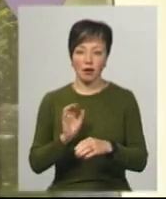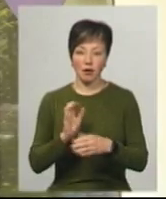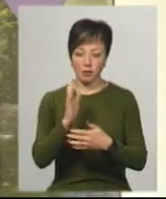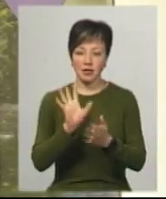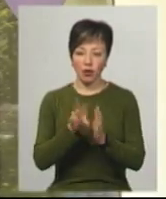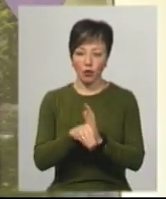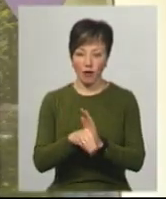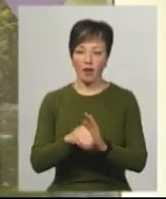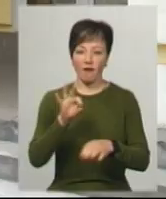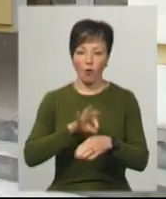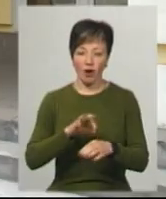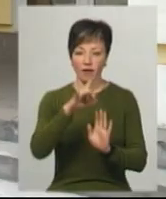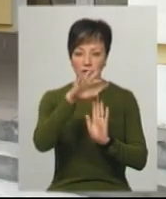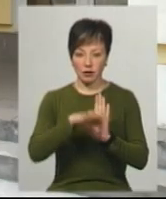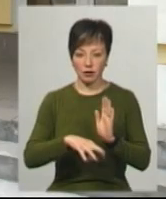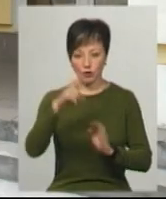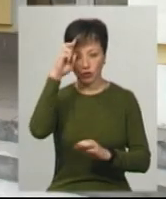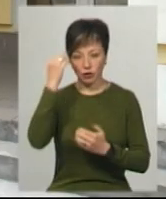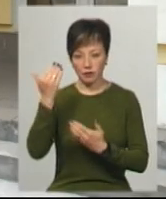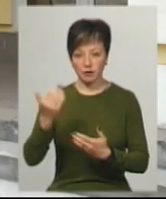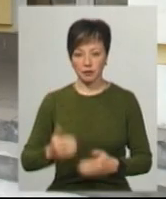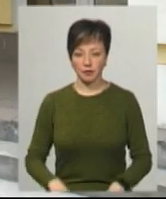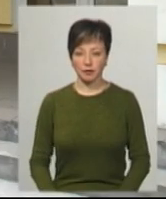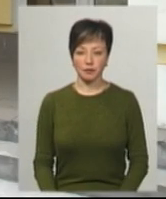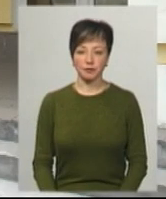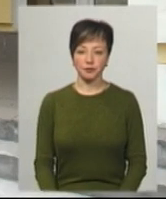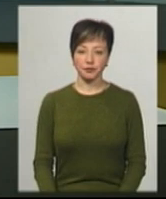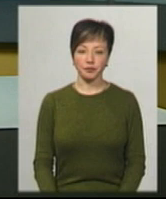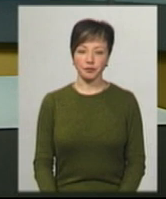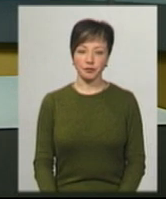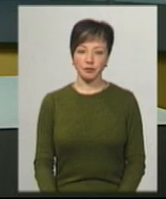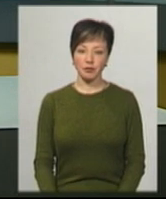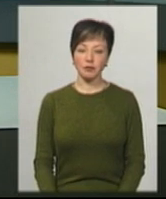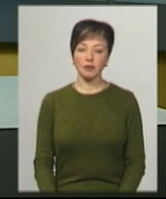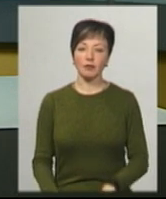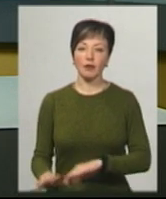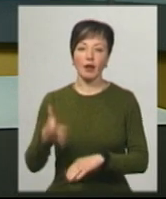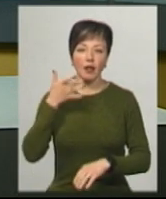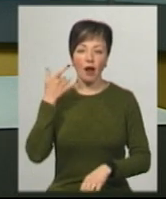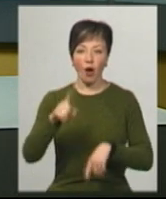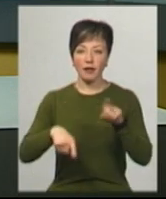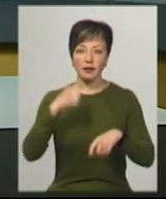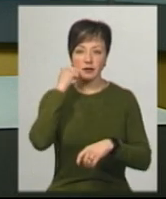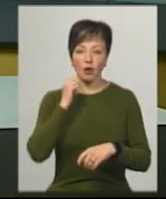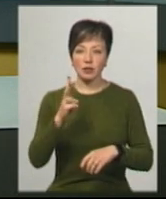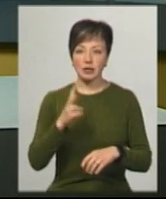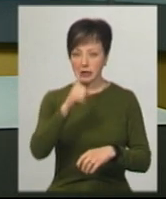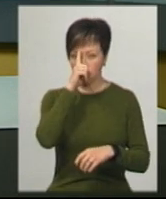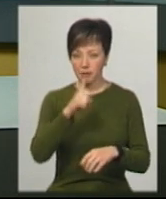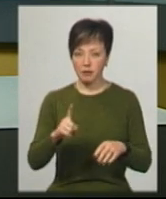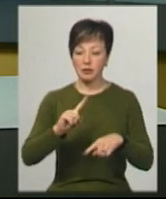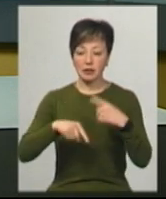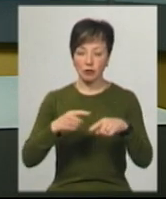Тетяна Ворожцова, Олександр Горішевський. Новини на Суспільному. Хмельницький. Легкоатлети Старокостянтинова за місяць